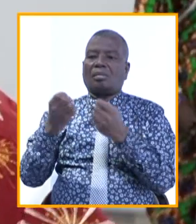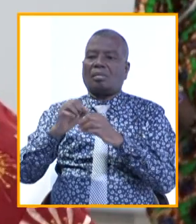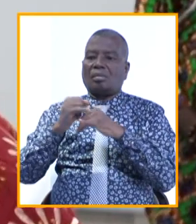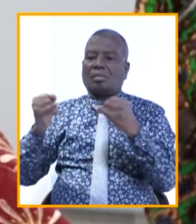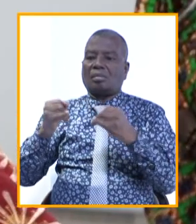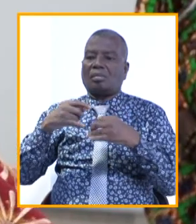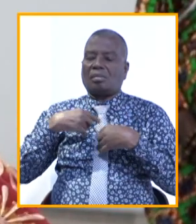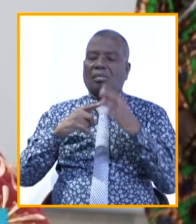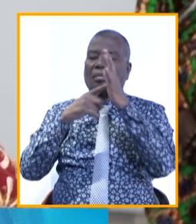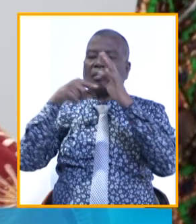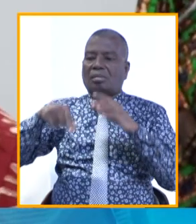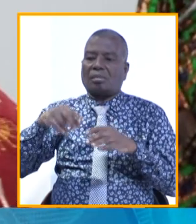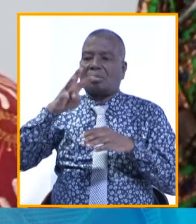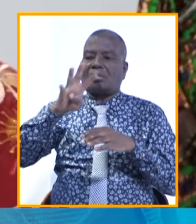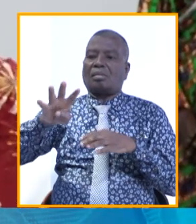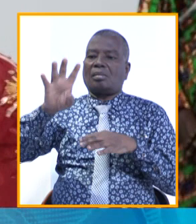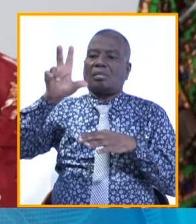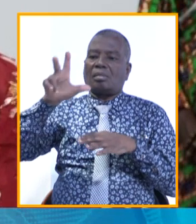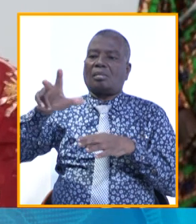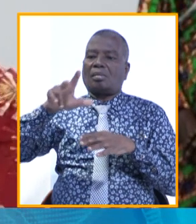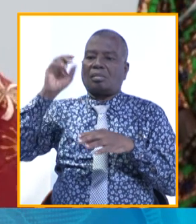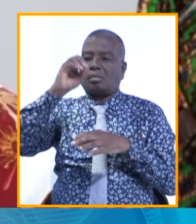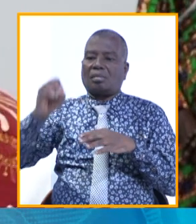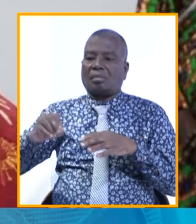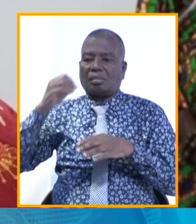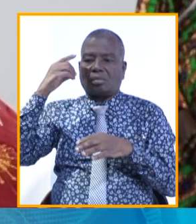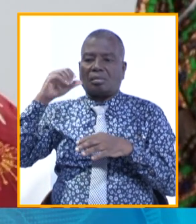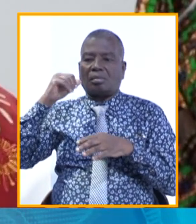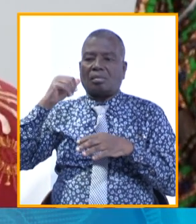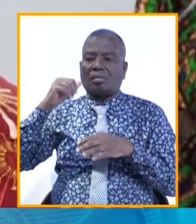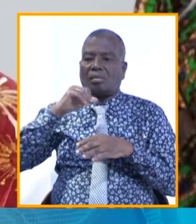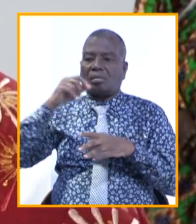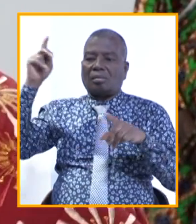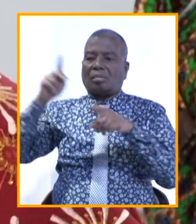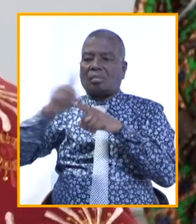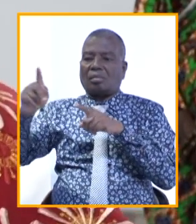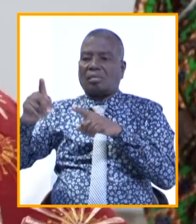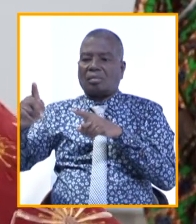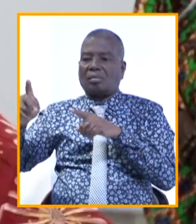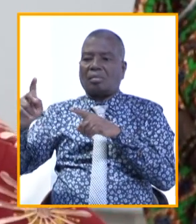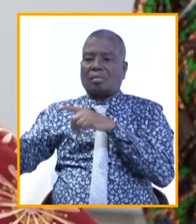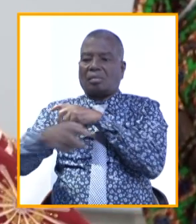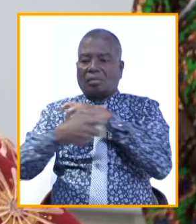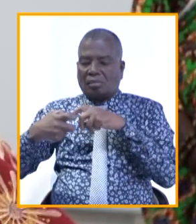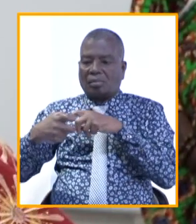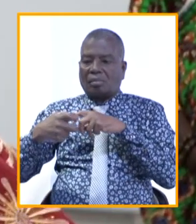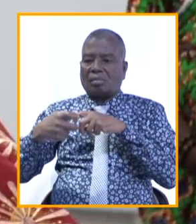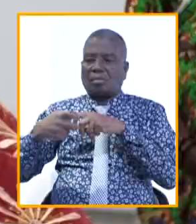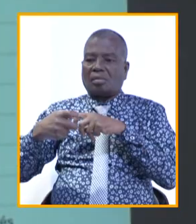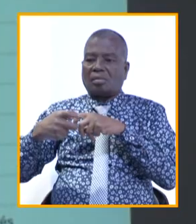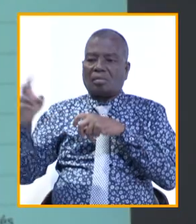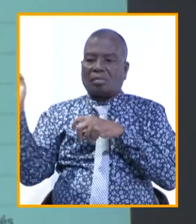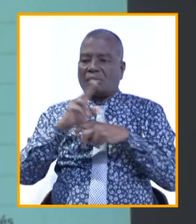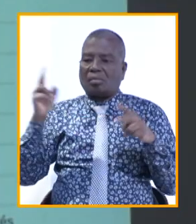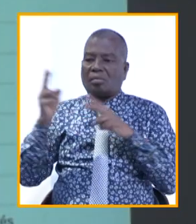que 43% des travailleuses domestiques enquêtées ont été victimes, par exemple, de violences verbales et morales par les